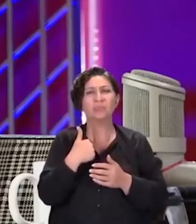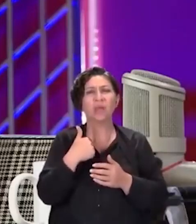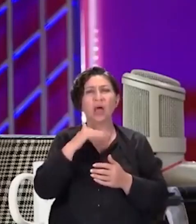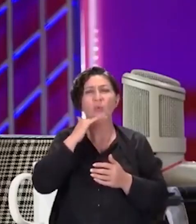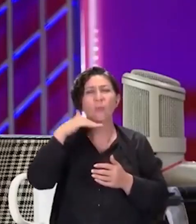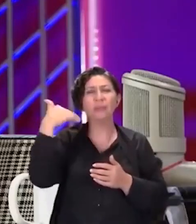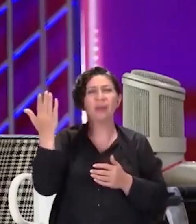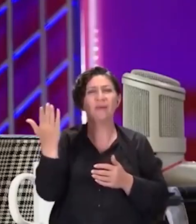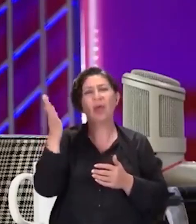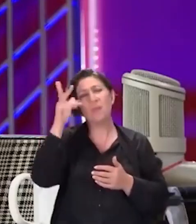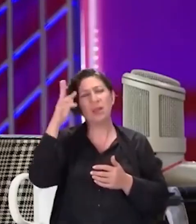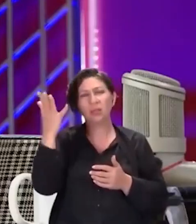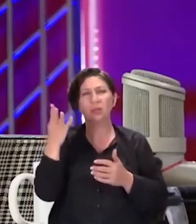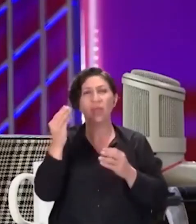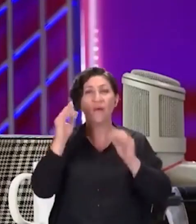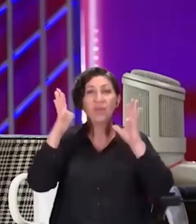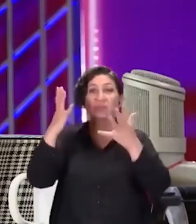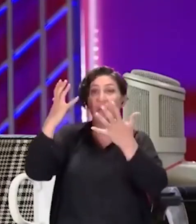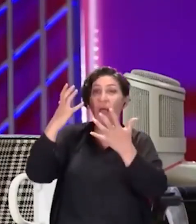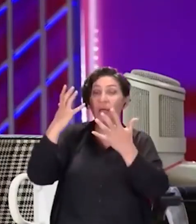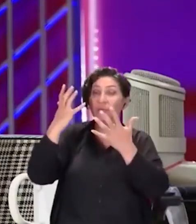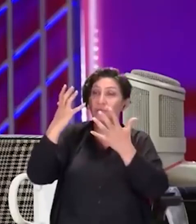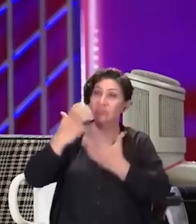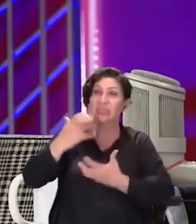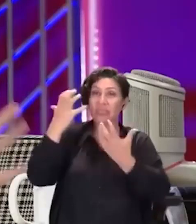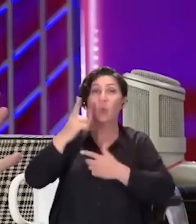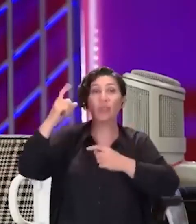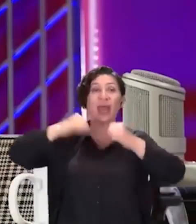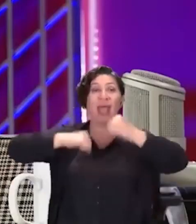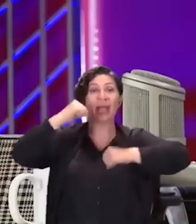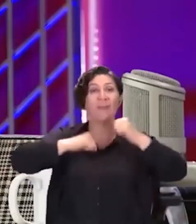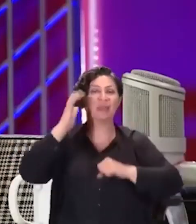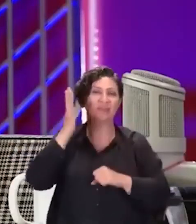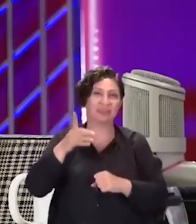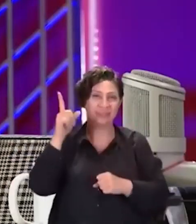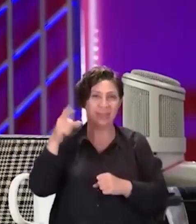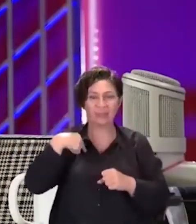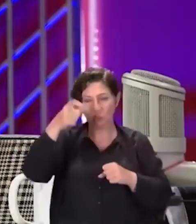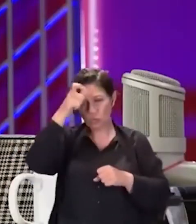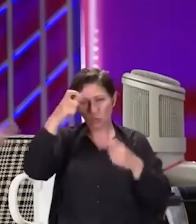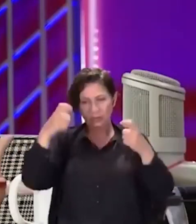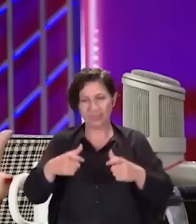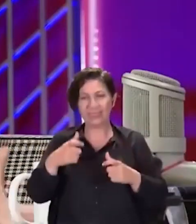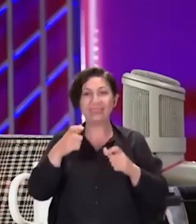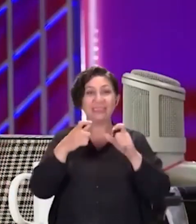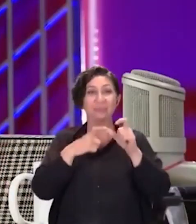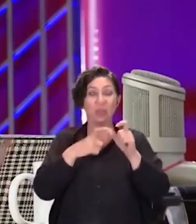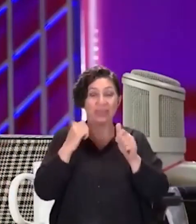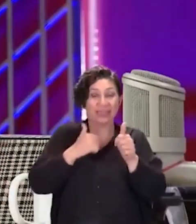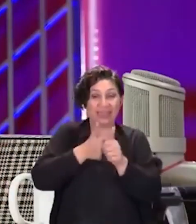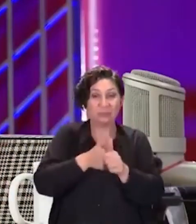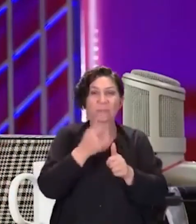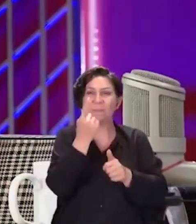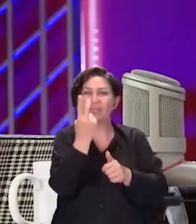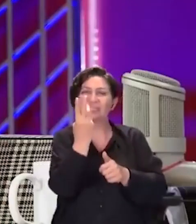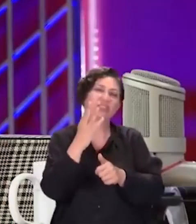yurt dışında çok daha fazla ilgi görüyor bu konular. Fakat orada rekabet çok daha fazla. Aslında bizim ülkemizde baktığınızda spiritüel danışman